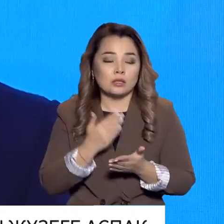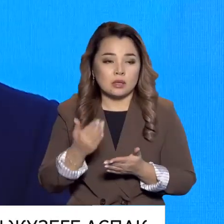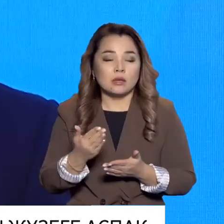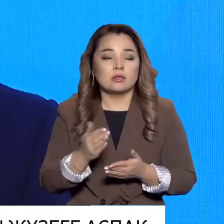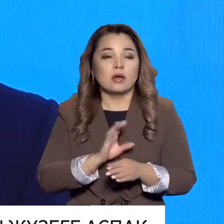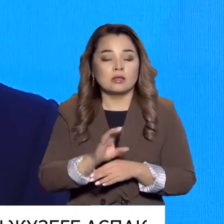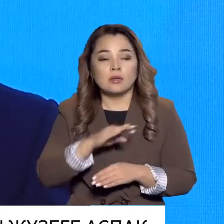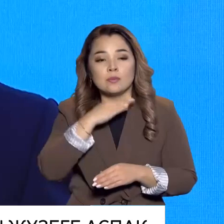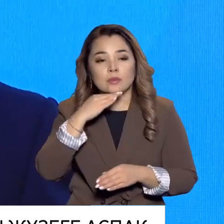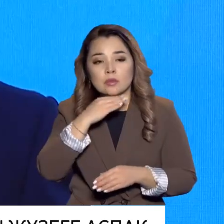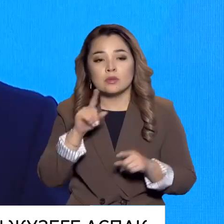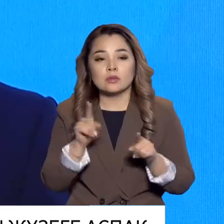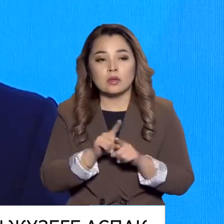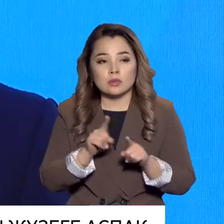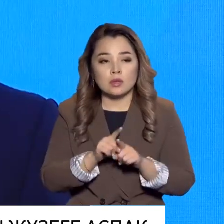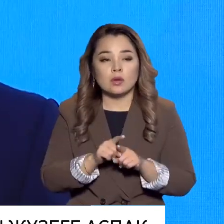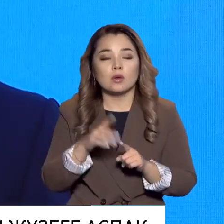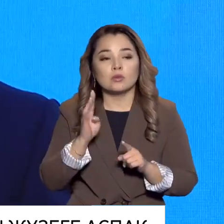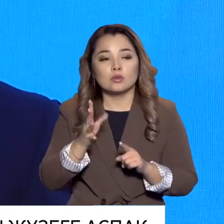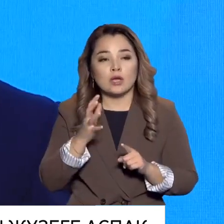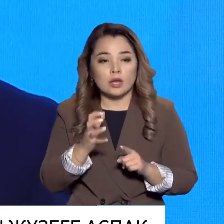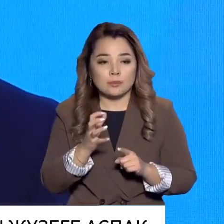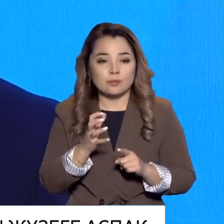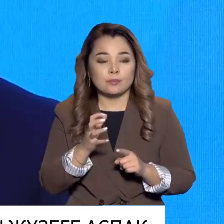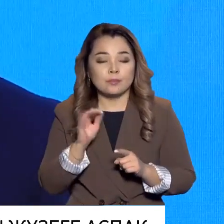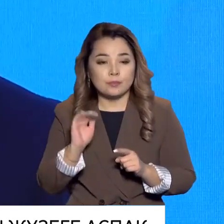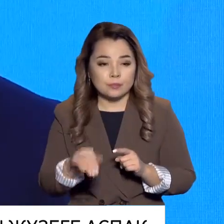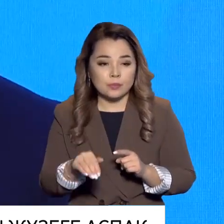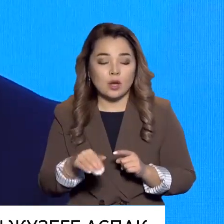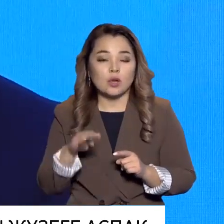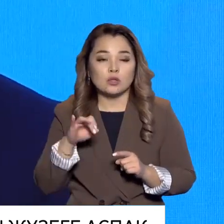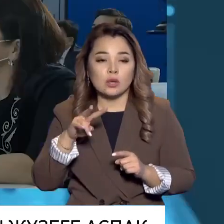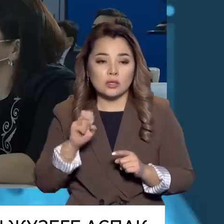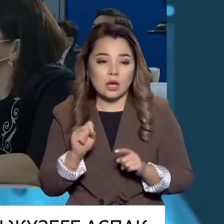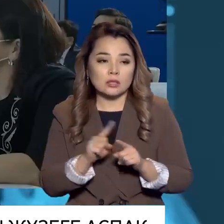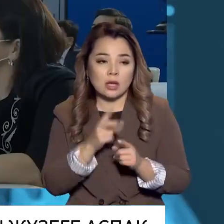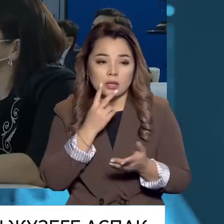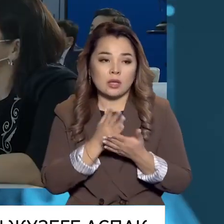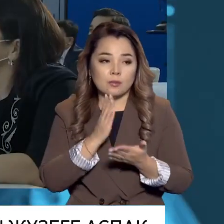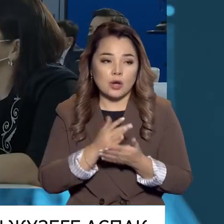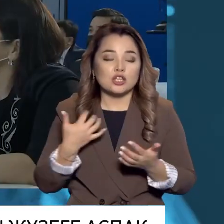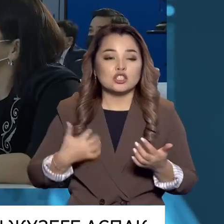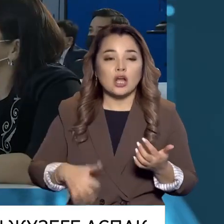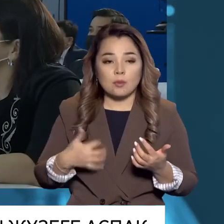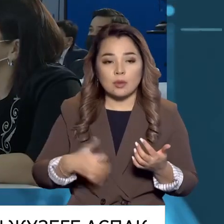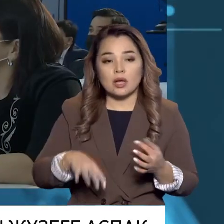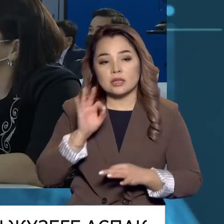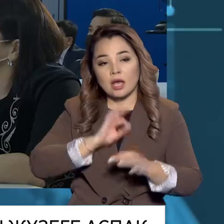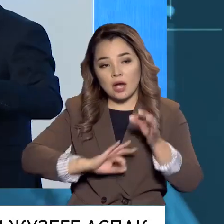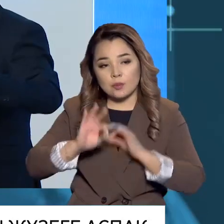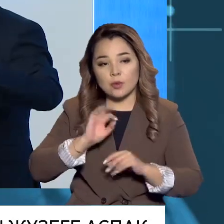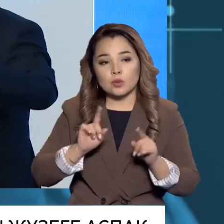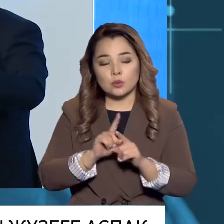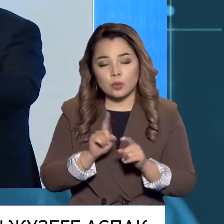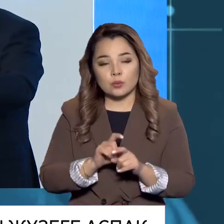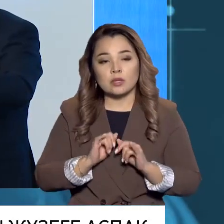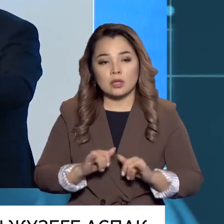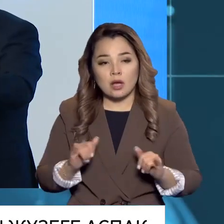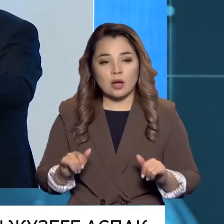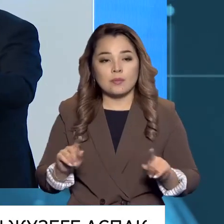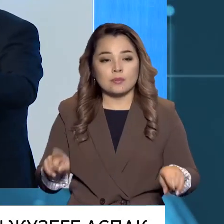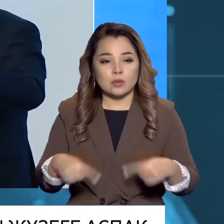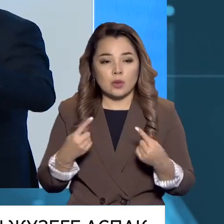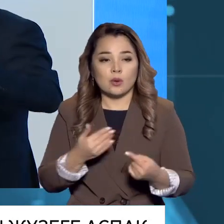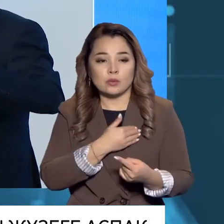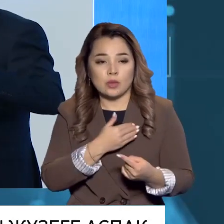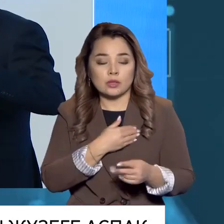экспортын көріп отырсыздар, ол енді 4,5 мың тоннаны құрады. Жамбылдықтар дәрі-дәрмекті өндіруге де ден қойып отыр. Жақында